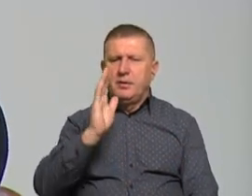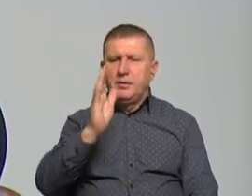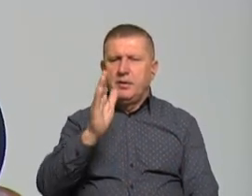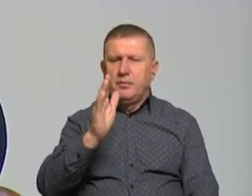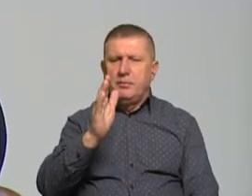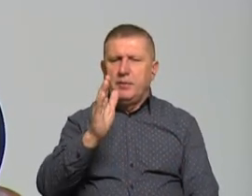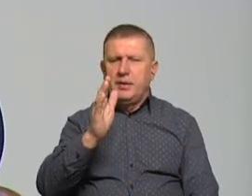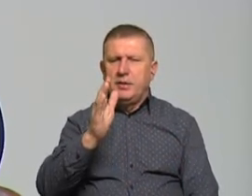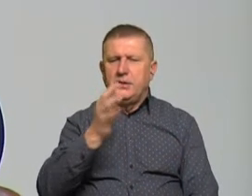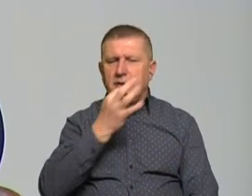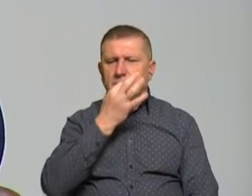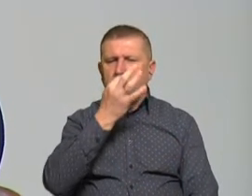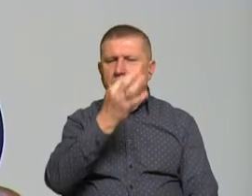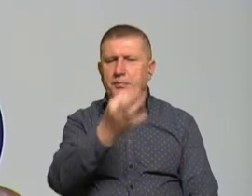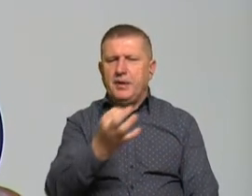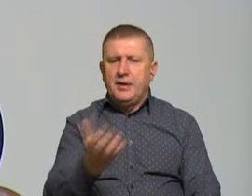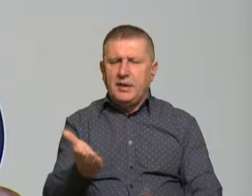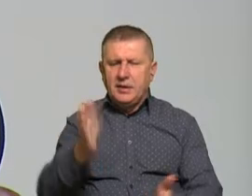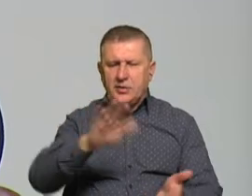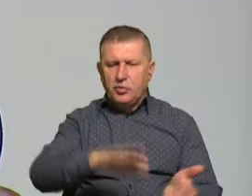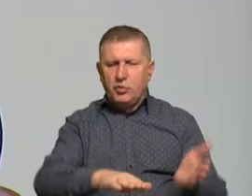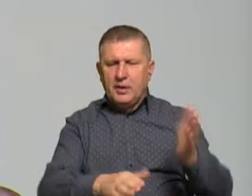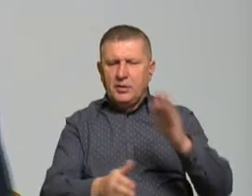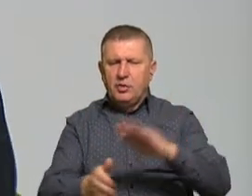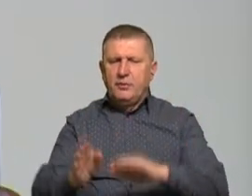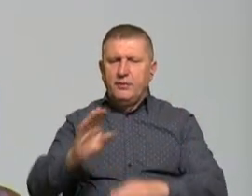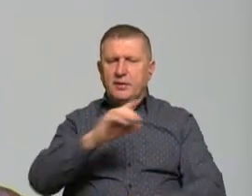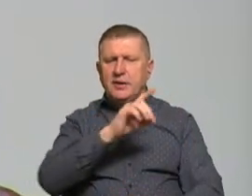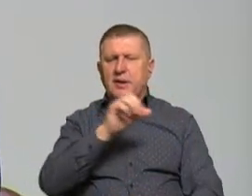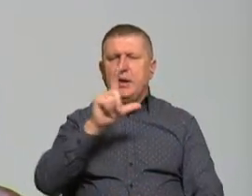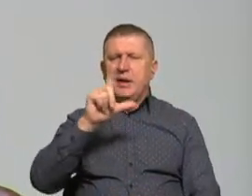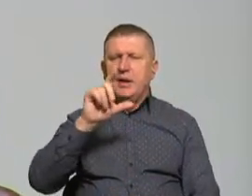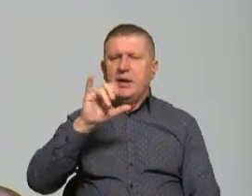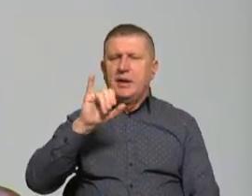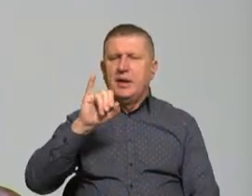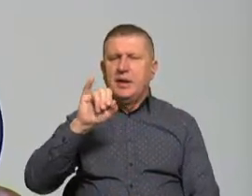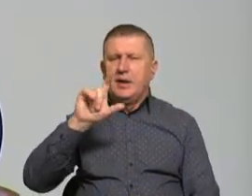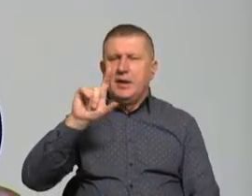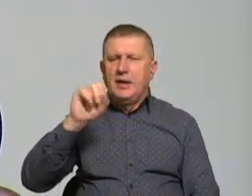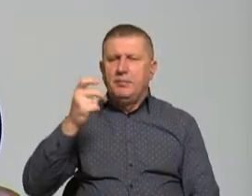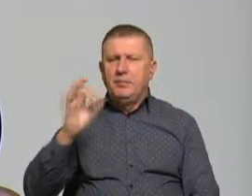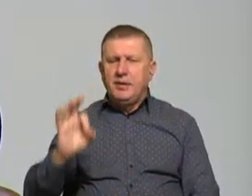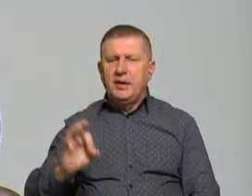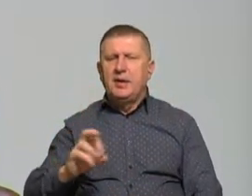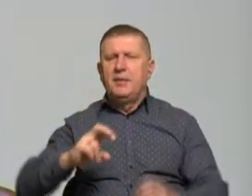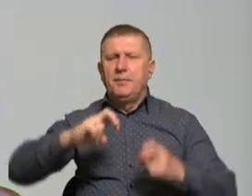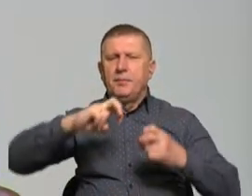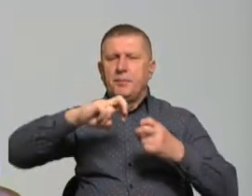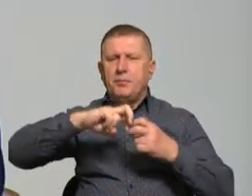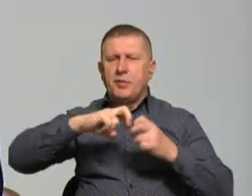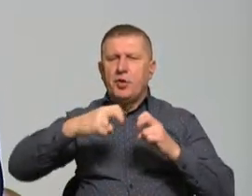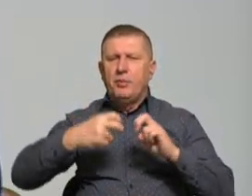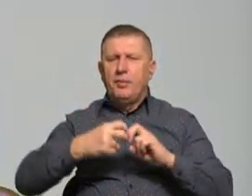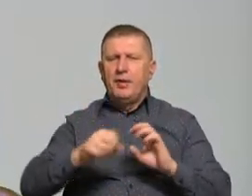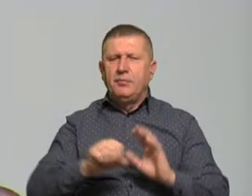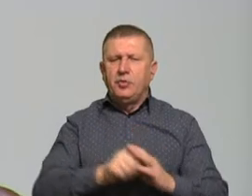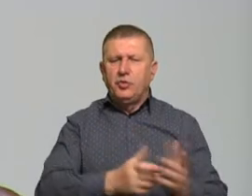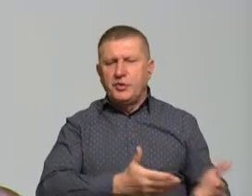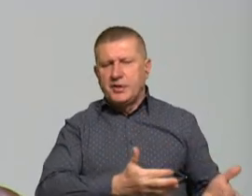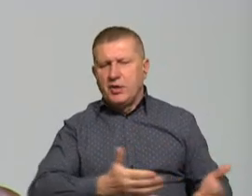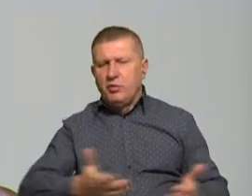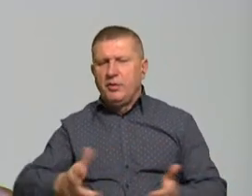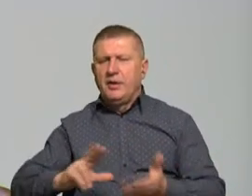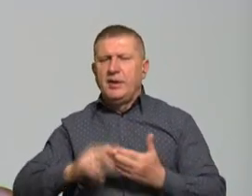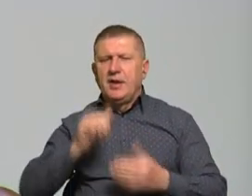Nie będzie również pytania związanego ze składowiskiem odpadów w Lipniku. A będzie pytanie o problem do załatwienia na wczoraj w zasadzie.